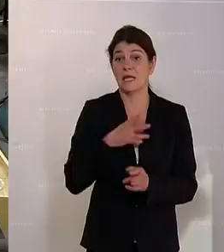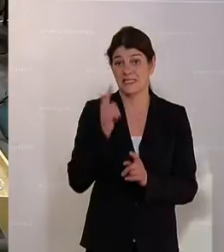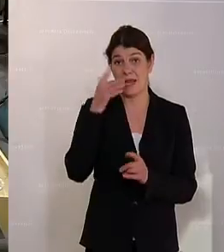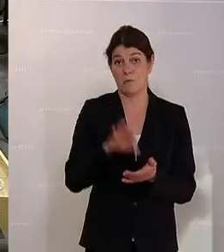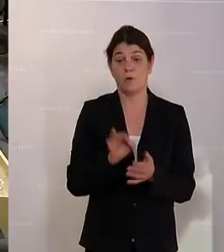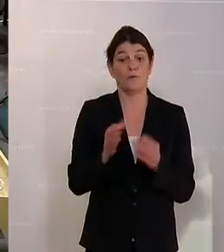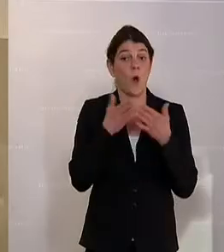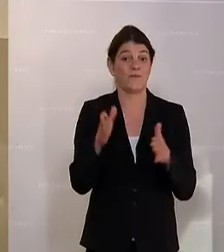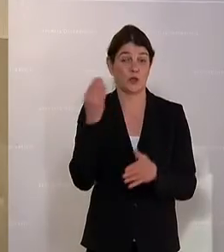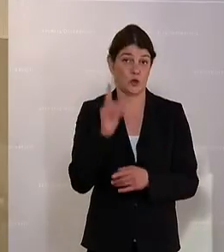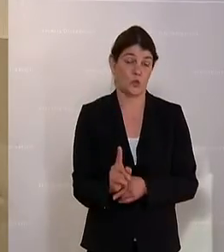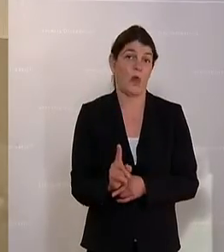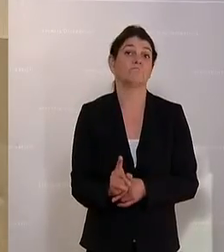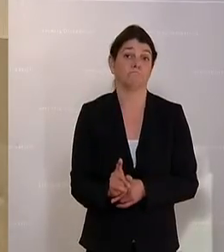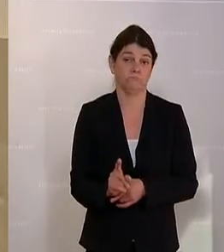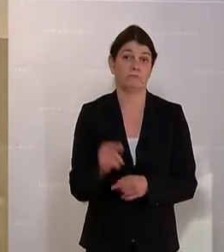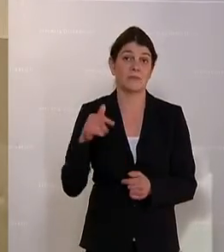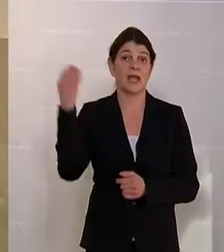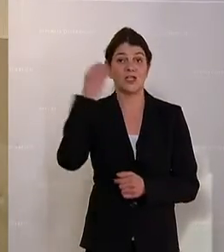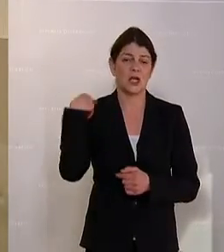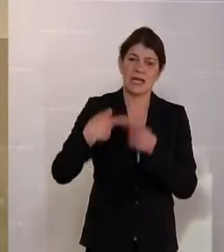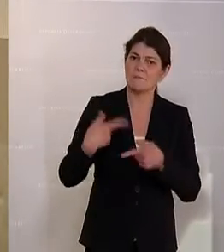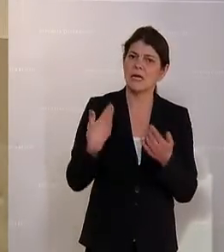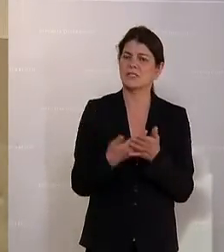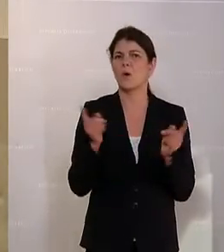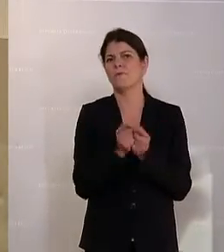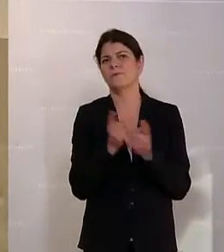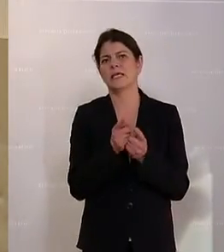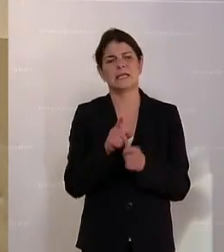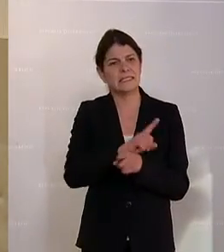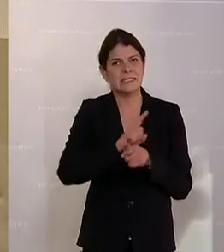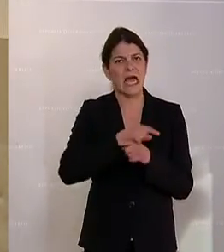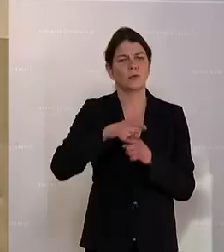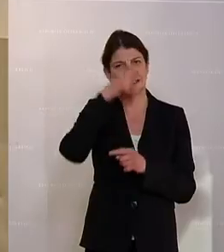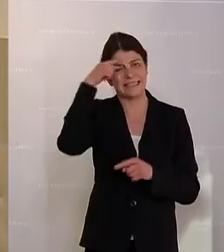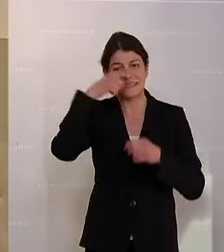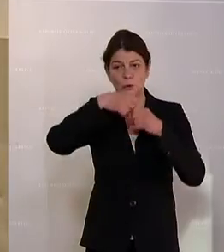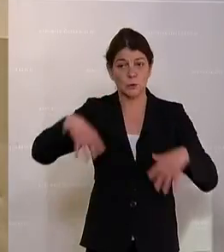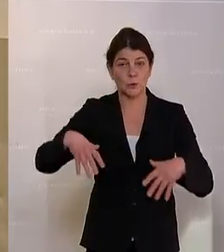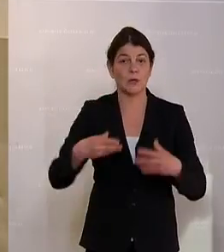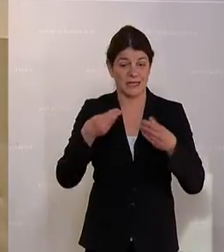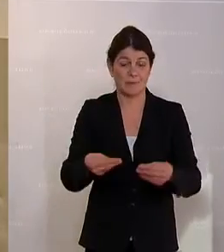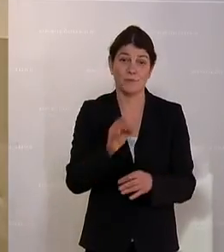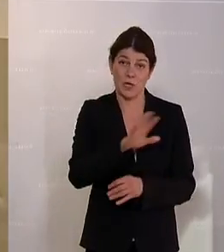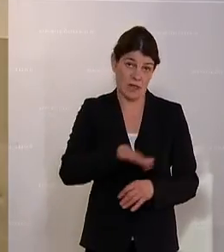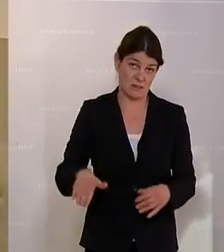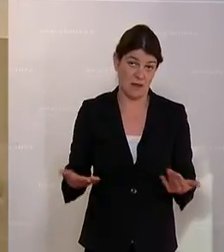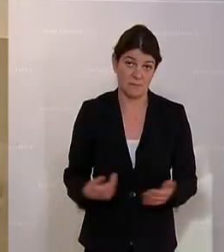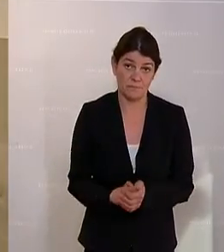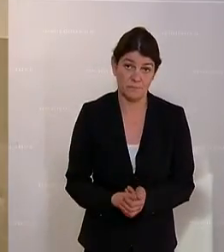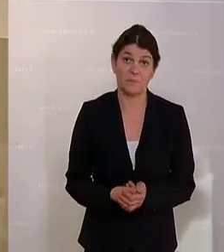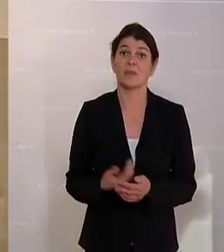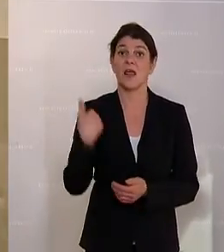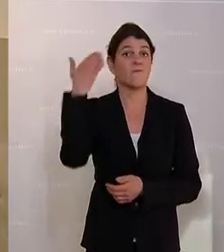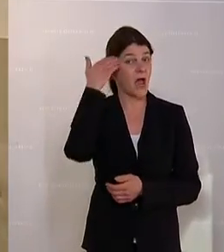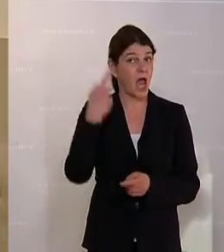die offene Schule, dass die Schule immer so etwas wie eine Zeit- und Sinnstruktur den Kindern vermittelt. Und ich